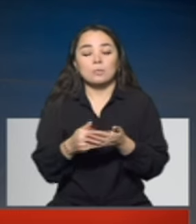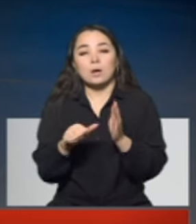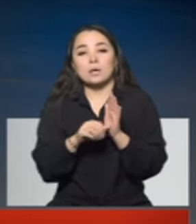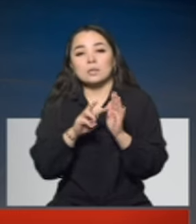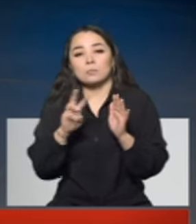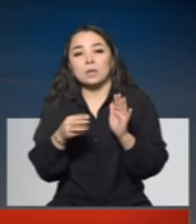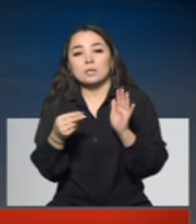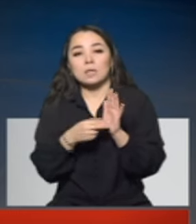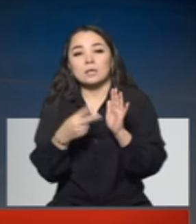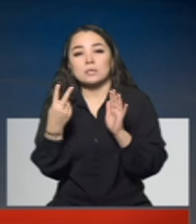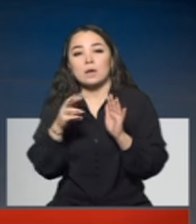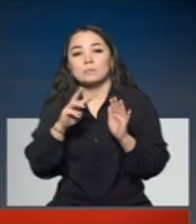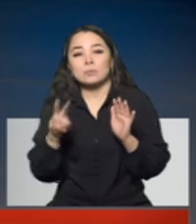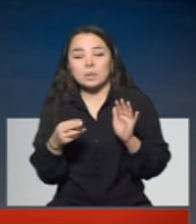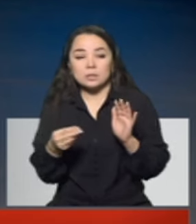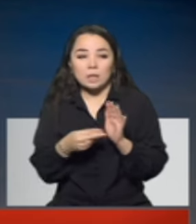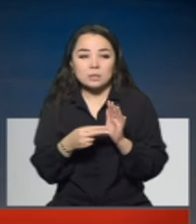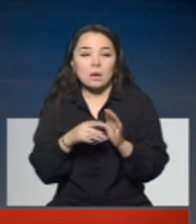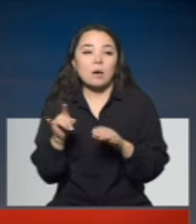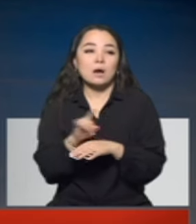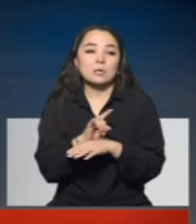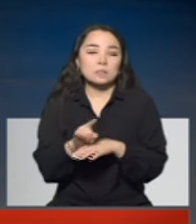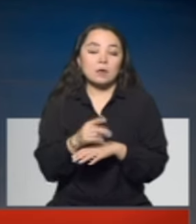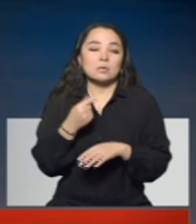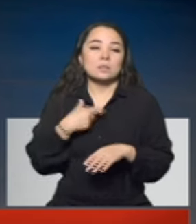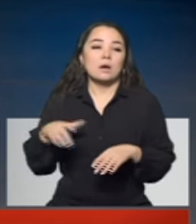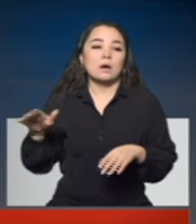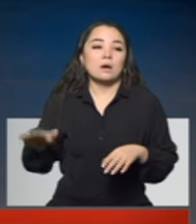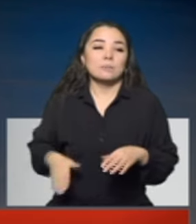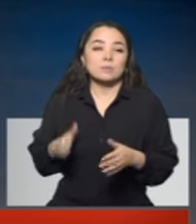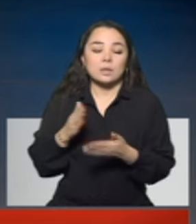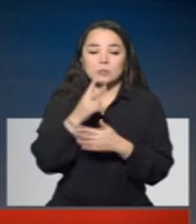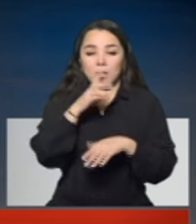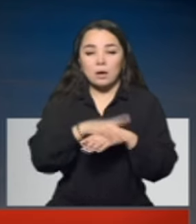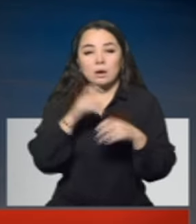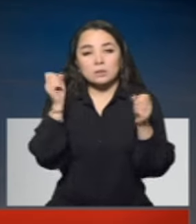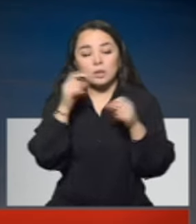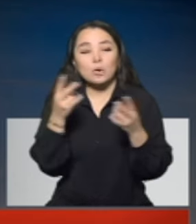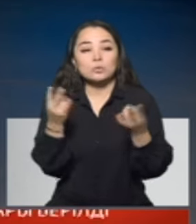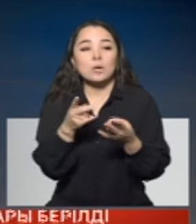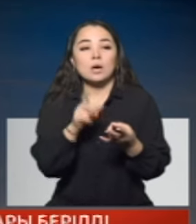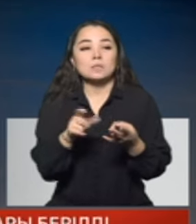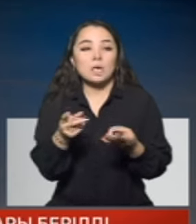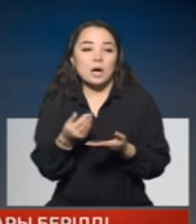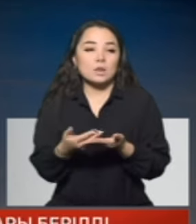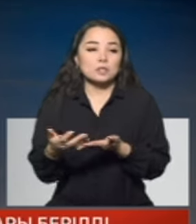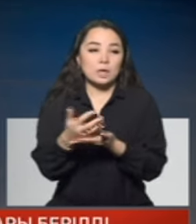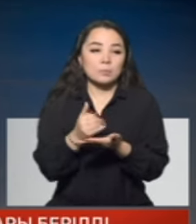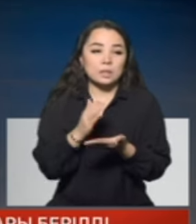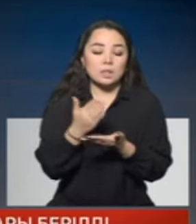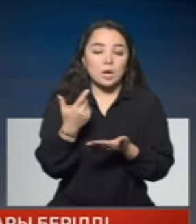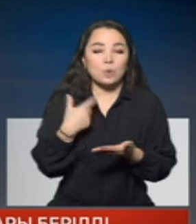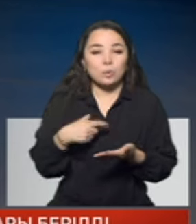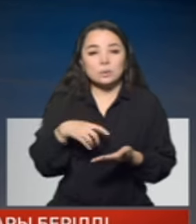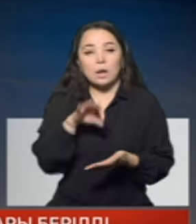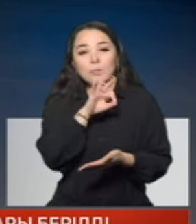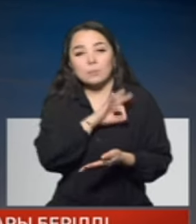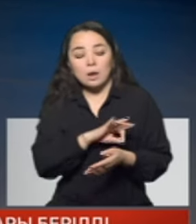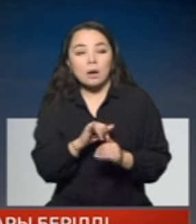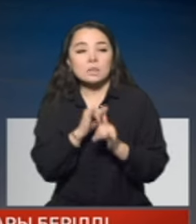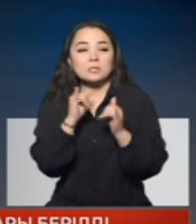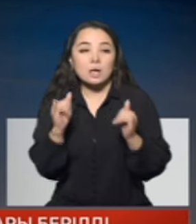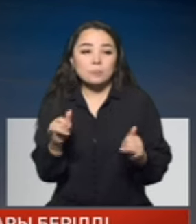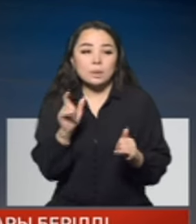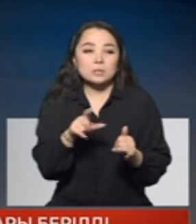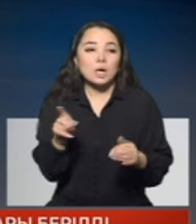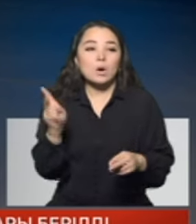миллиард теңгенің 2 миллиарды алаяқтардың қалтасына кеткенін анықтаған. Мұқтаж жандарға деп ақша жинап, өз пайдасын